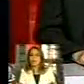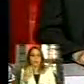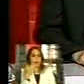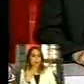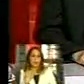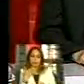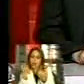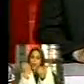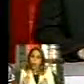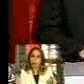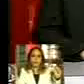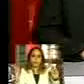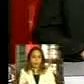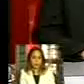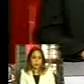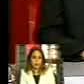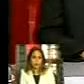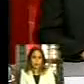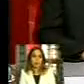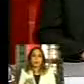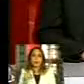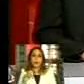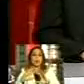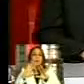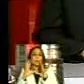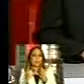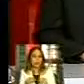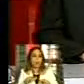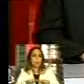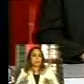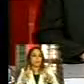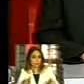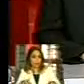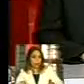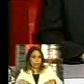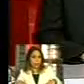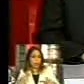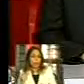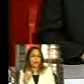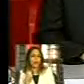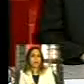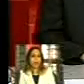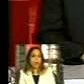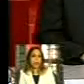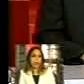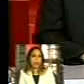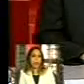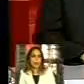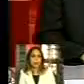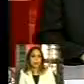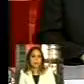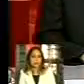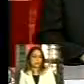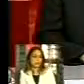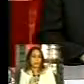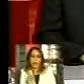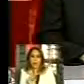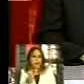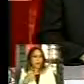חופשי לגמרי. נכון שזה בסך הכל במצב כזה מין שאפשר לחיות איתו, אבל זה לא משהו שהוא